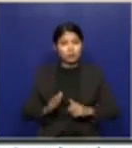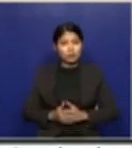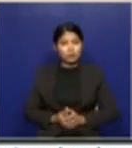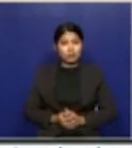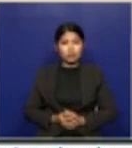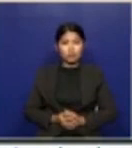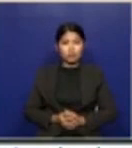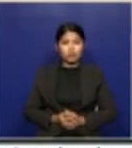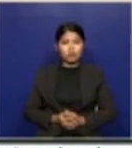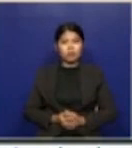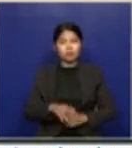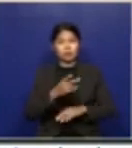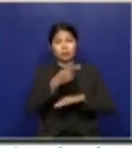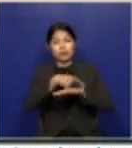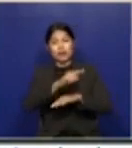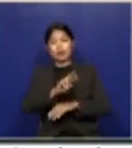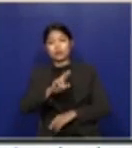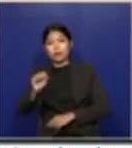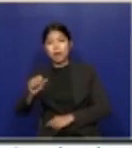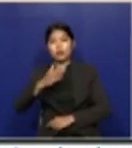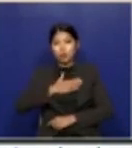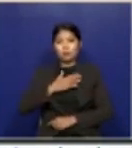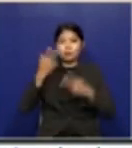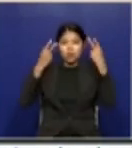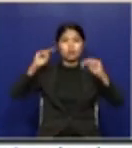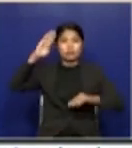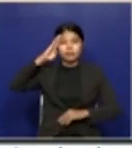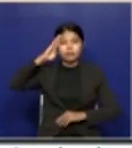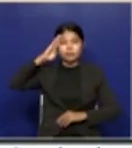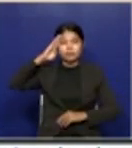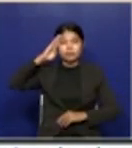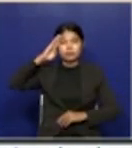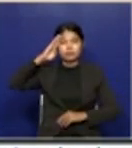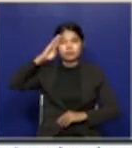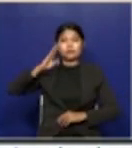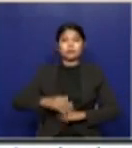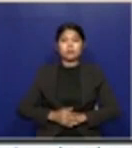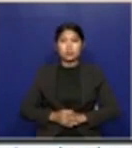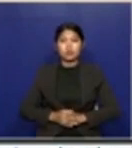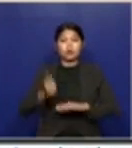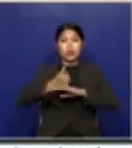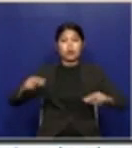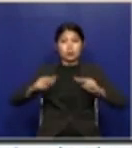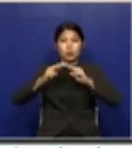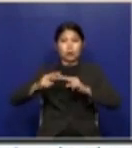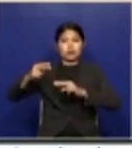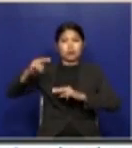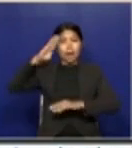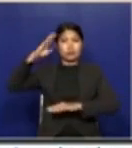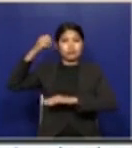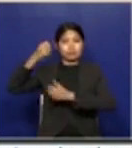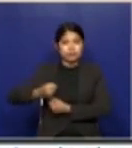ก็ต้องเรียนครับประธารรัฐสภากับพลเอกประยุทธ์จันทร์โอชานายกรัฐมนตรีและนำดีว่าการกระทรวงกลาโหม